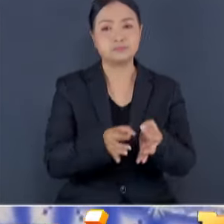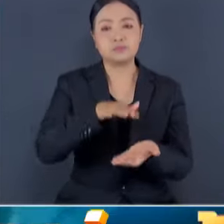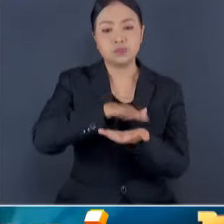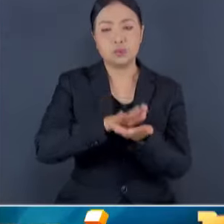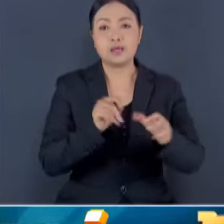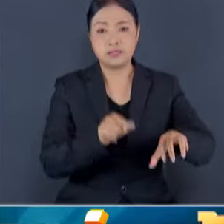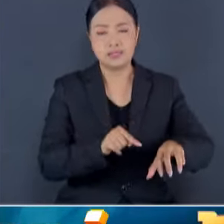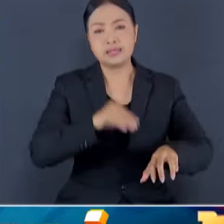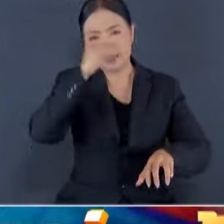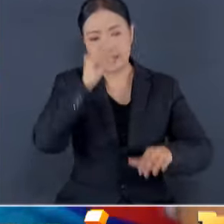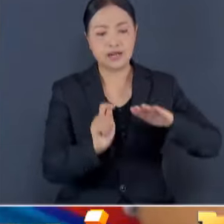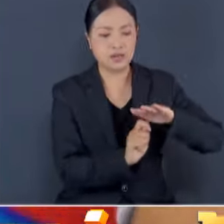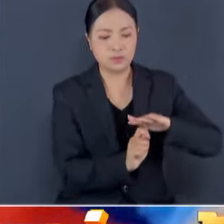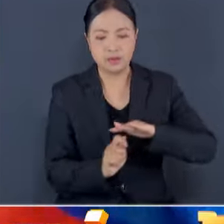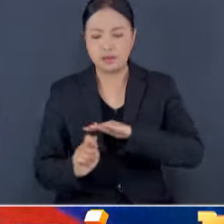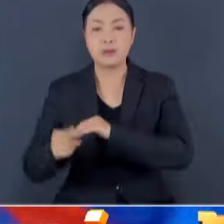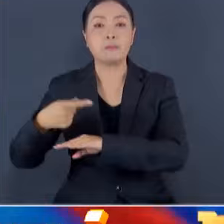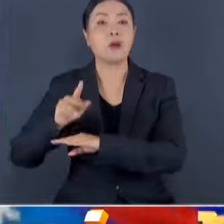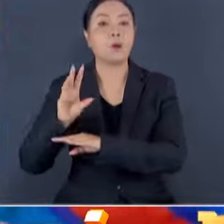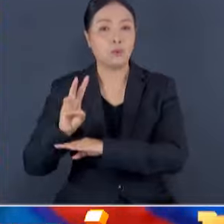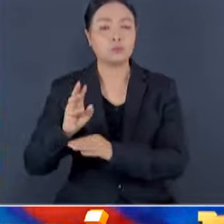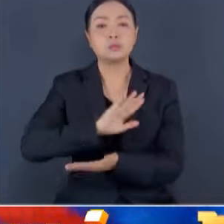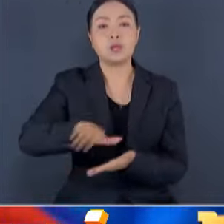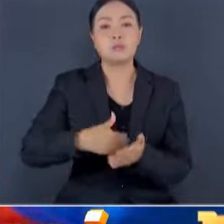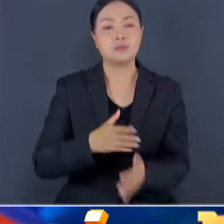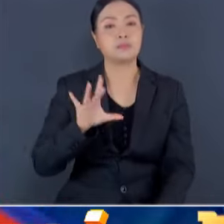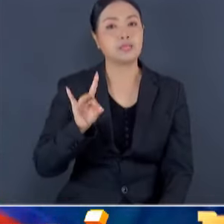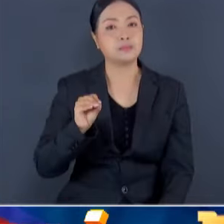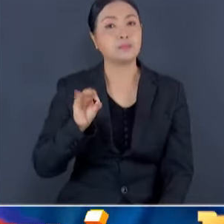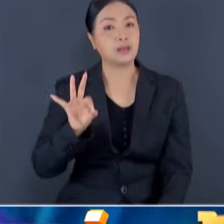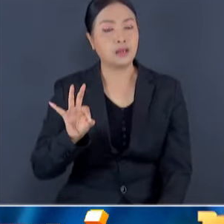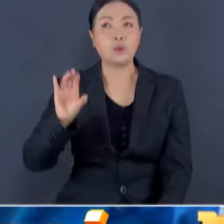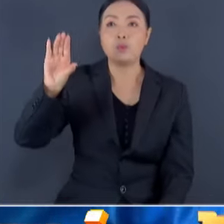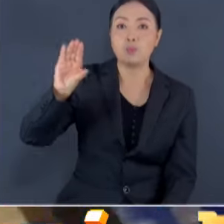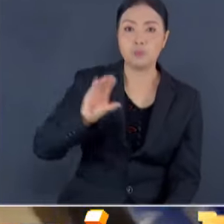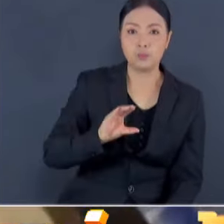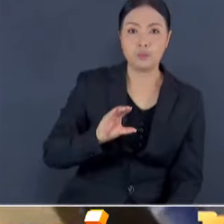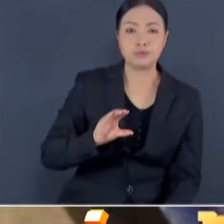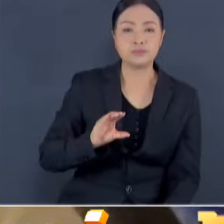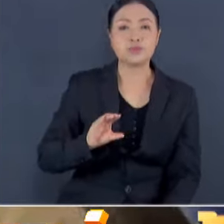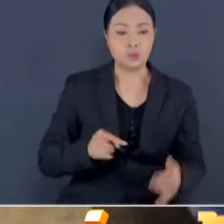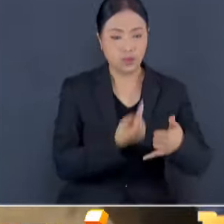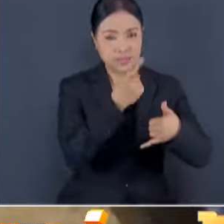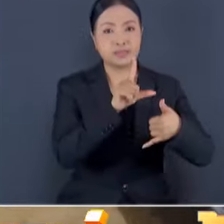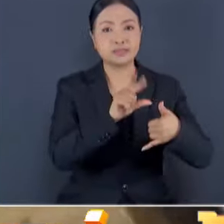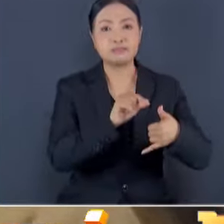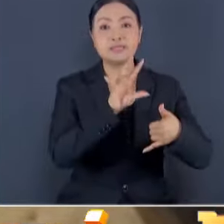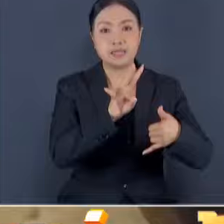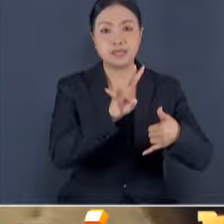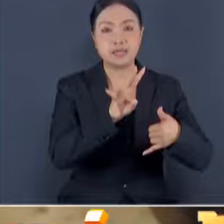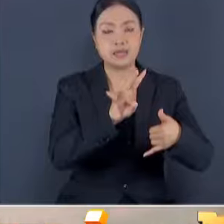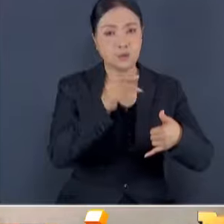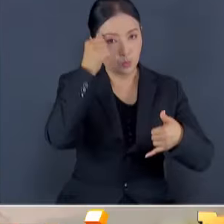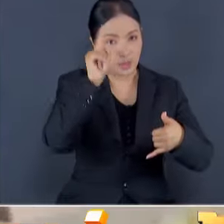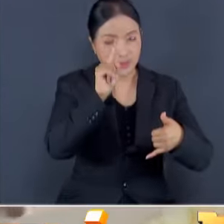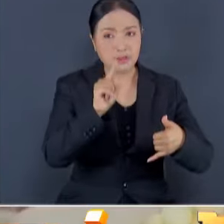มีนักเรียนชั้นอนุบาลถึงประถมศึกษาปีที่ 6เนี่ยทั้งหมด89คนงบประมาณที่รับการจัดสรรคือ 27บาทต่อคนต่อวันแล้วมีผู้